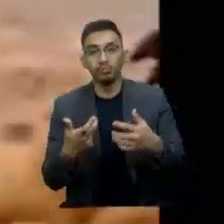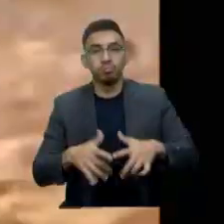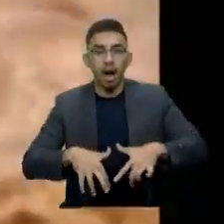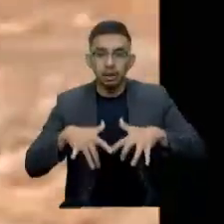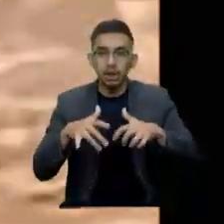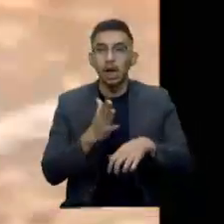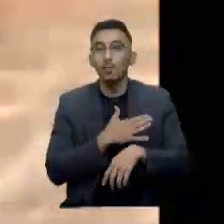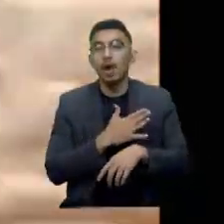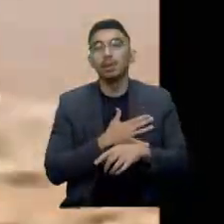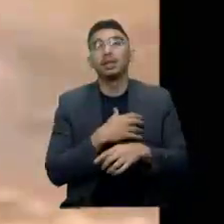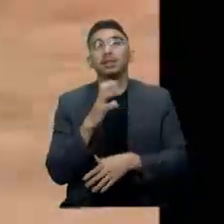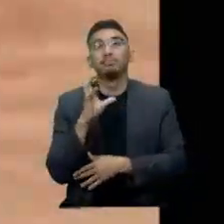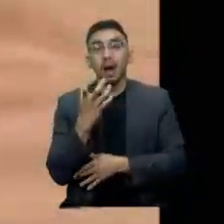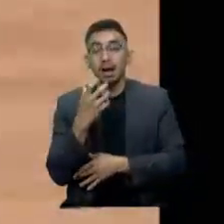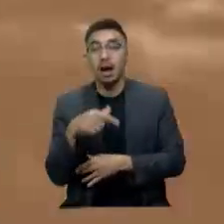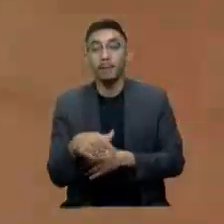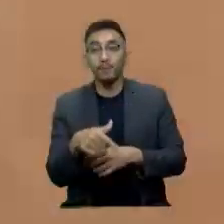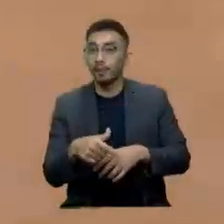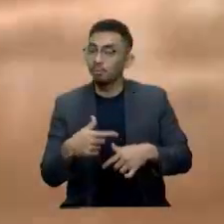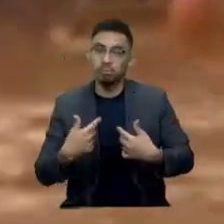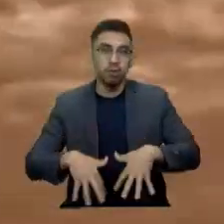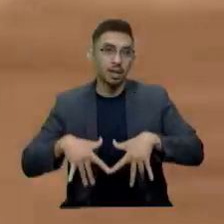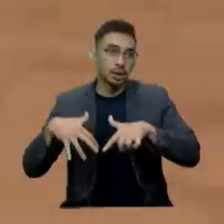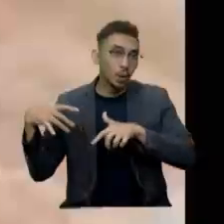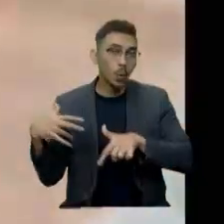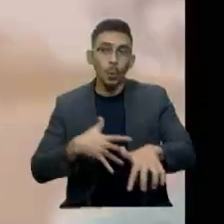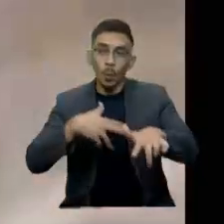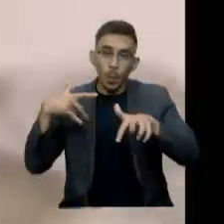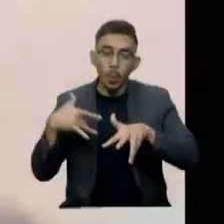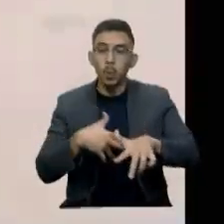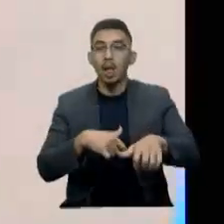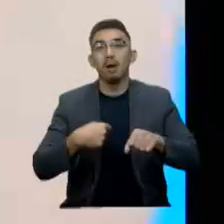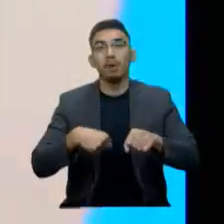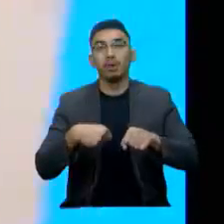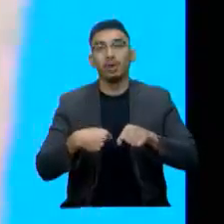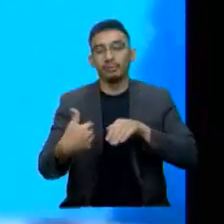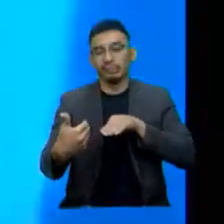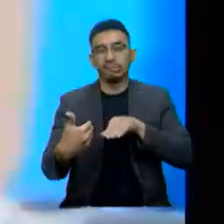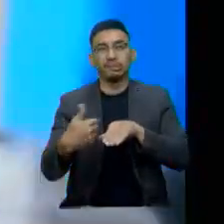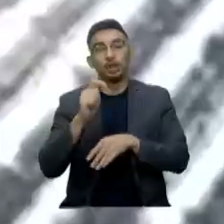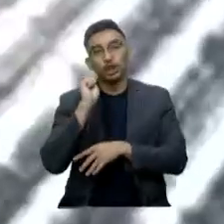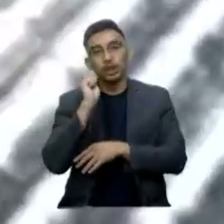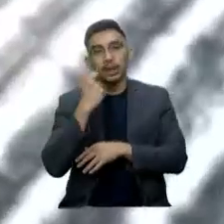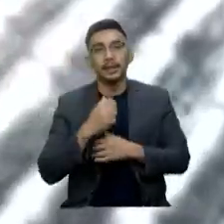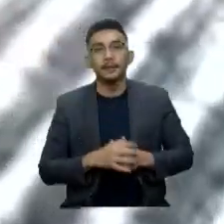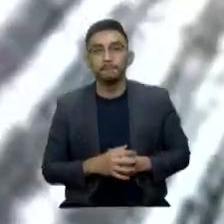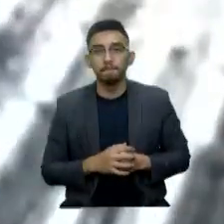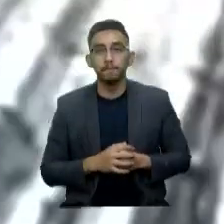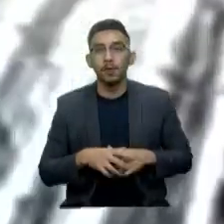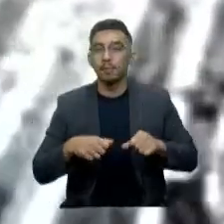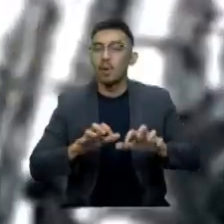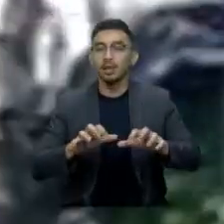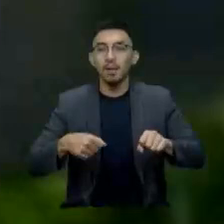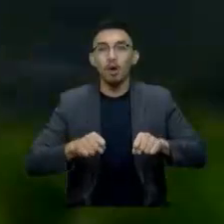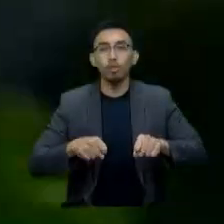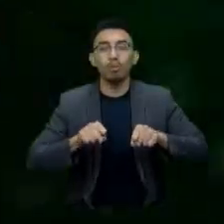kuatnya arus banjir bandang membuat pengendara kesulitan untuk menembus banjir Banjir juga membuat sejumlah motor mogok banjir